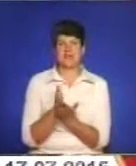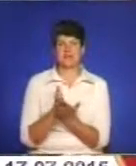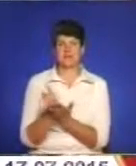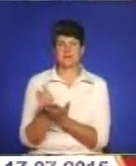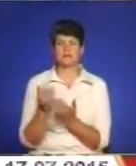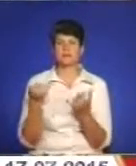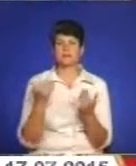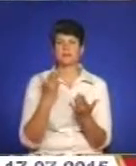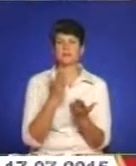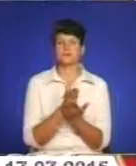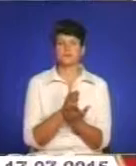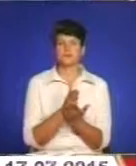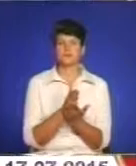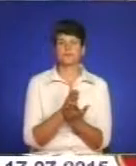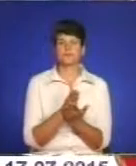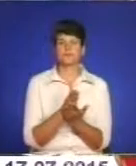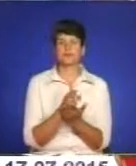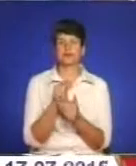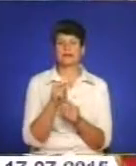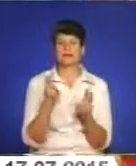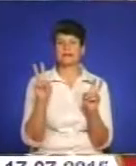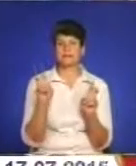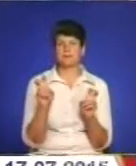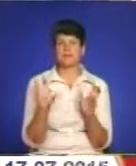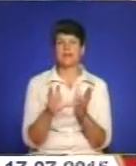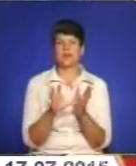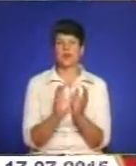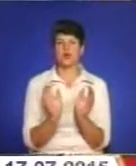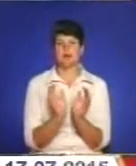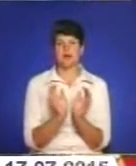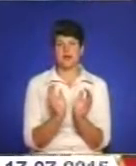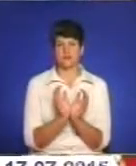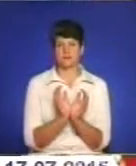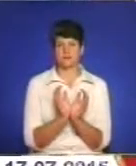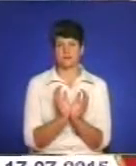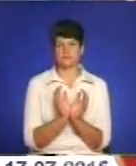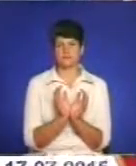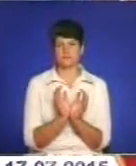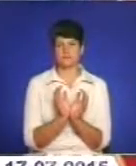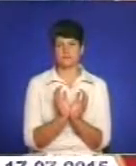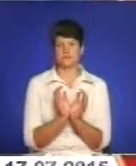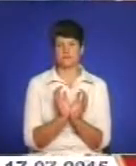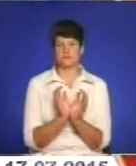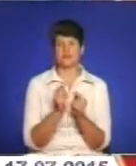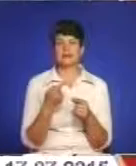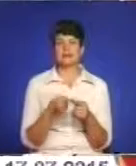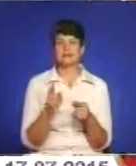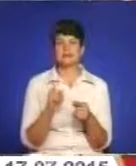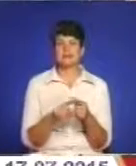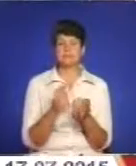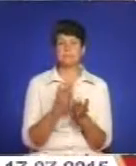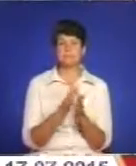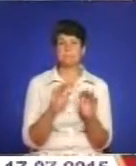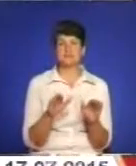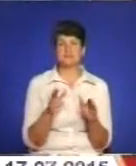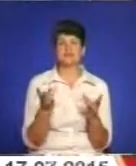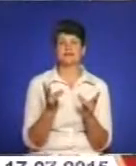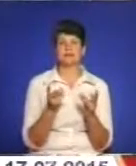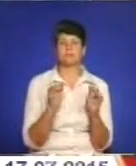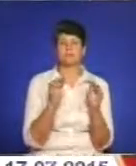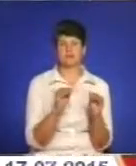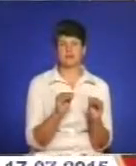стоїть така тема, як енергозбереження. Це в мене є місце, де поставити сонячні